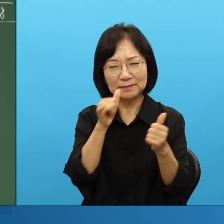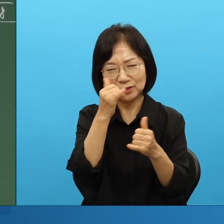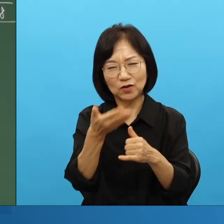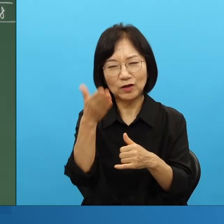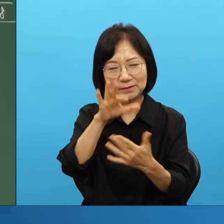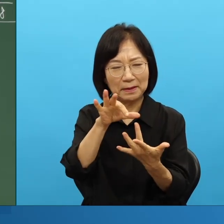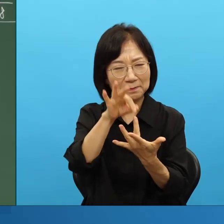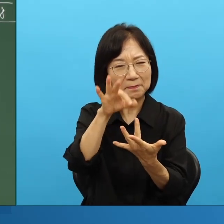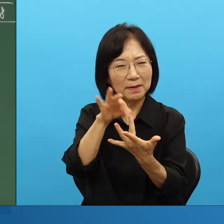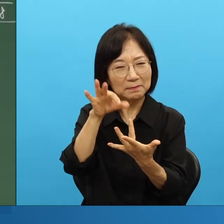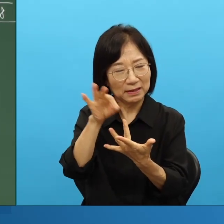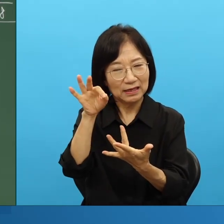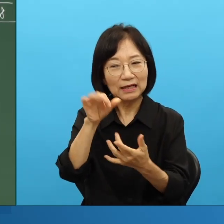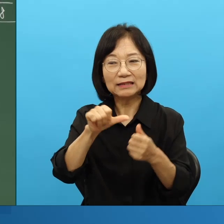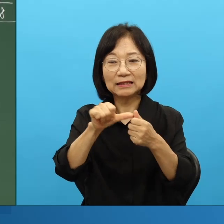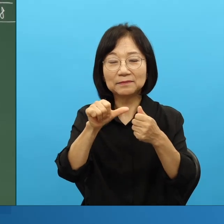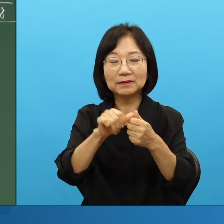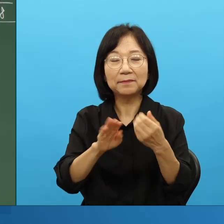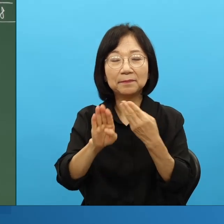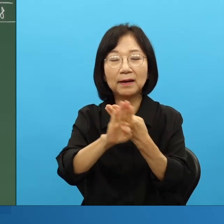바리새인들의 근심은 뭡니까?